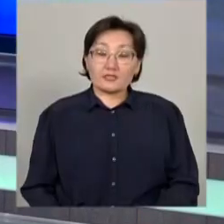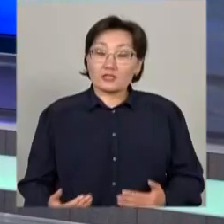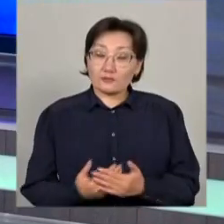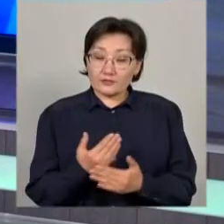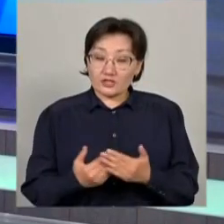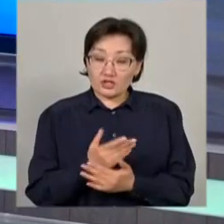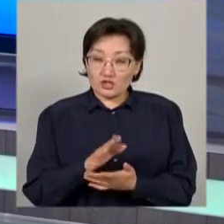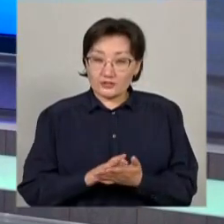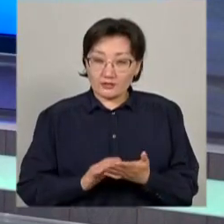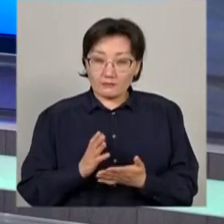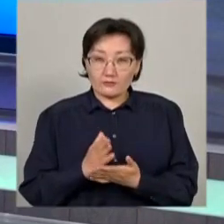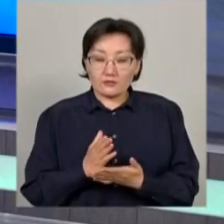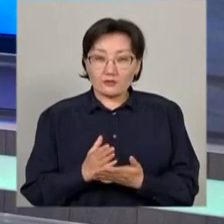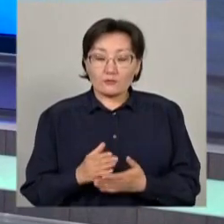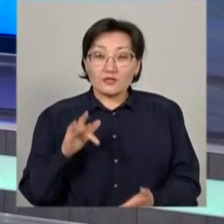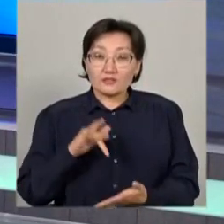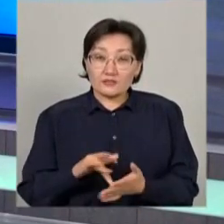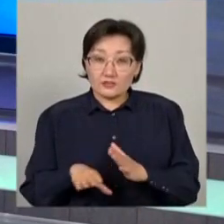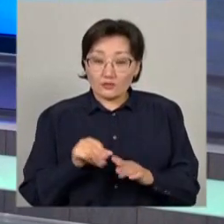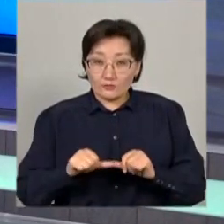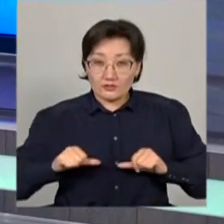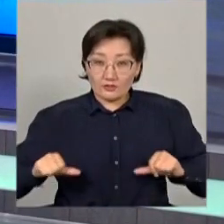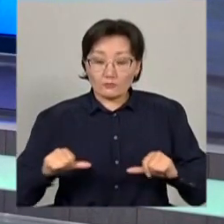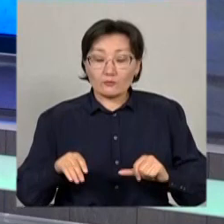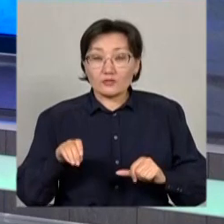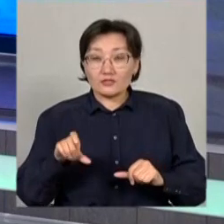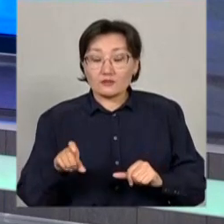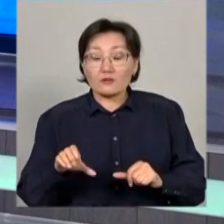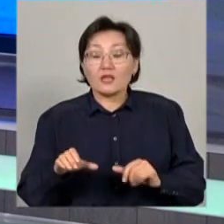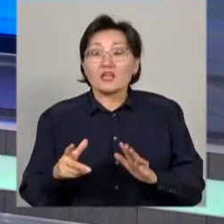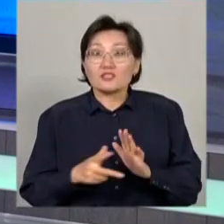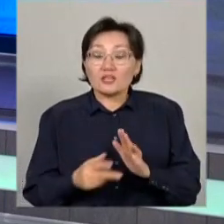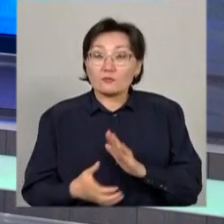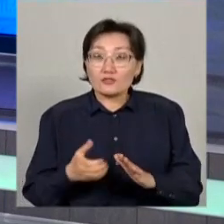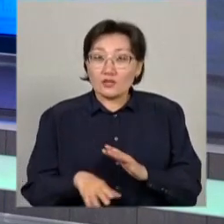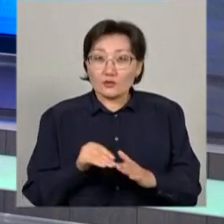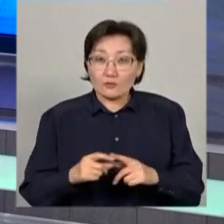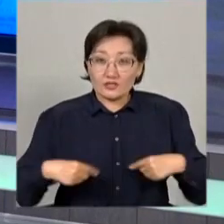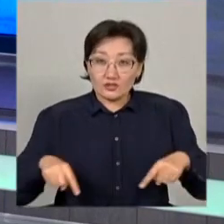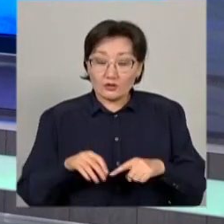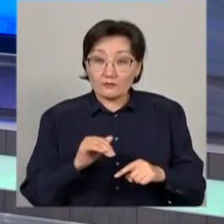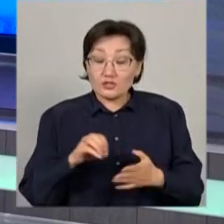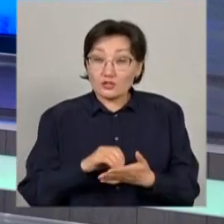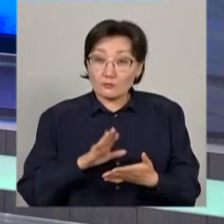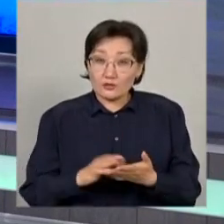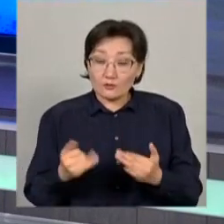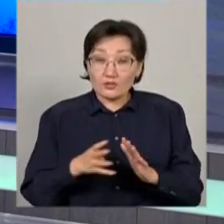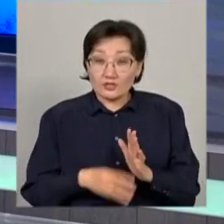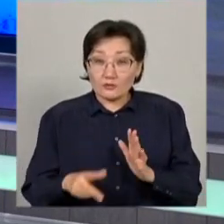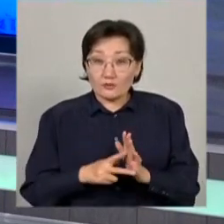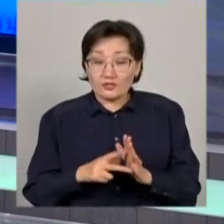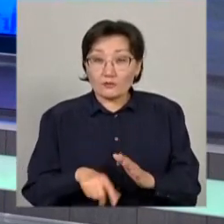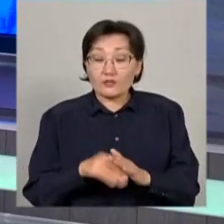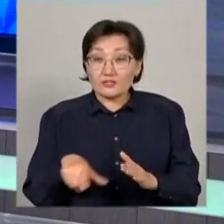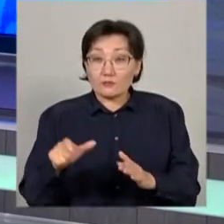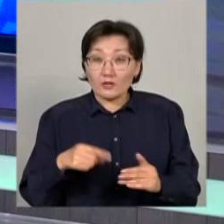Хабарымызды әрі қарай жалғастырамыз. Орталық сайлау комиссиясы мәжілістің 8-ші шақырылым депутаттарын ресми түрде тіркеді. Бүгін 98 халық